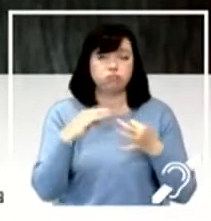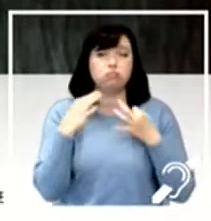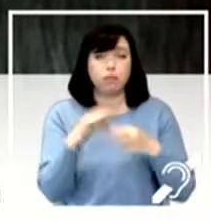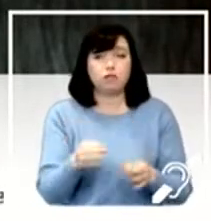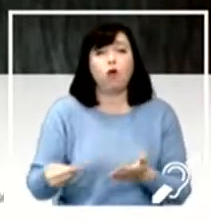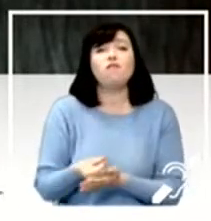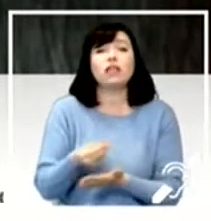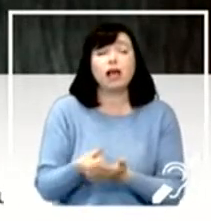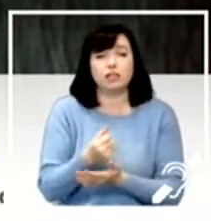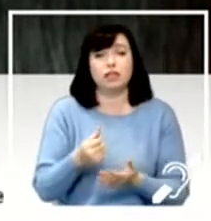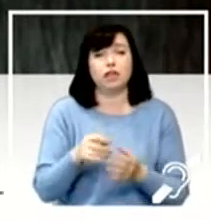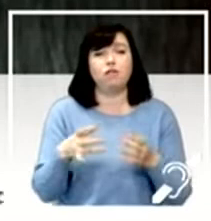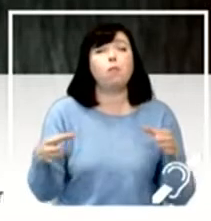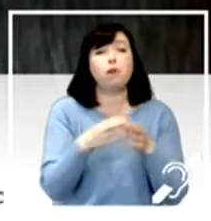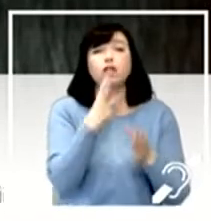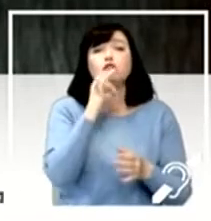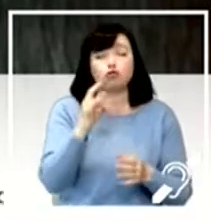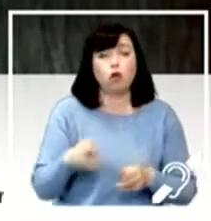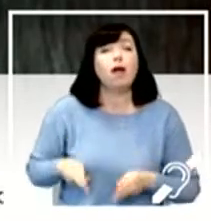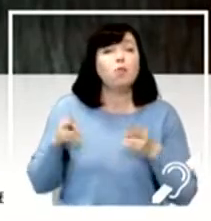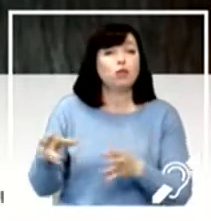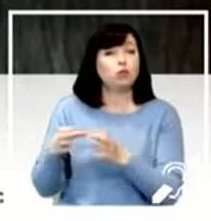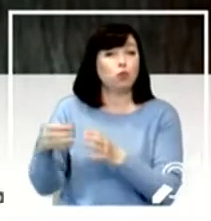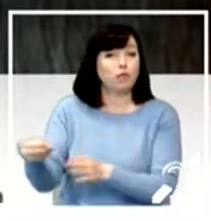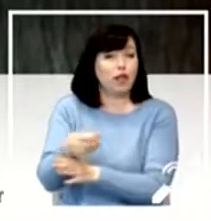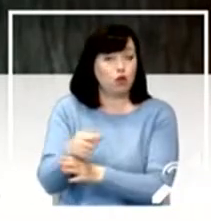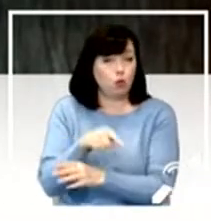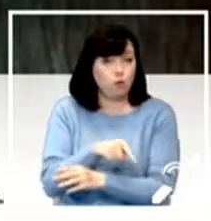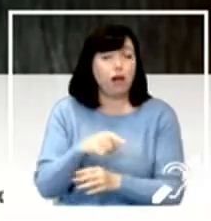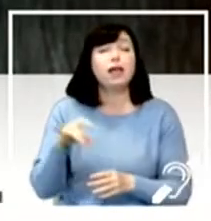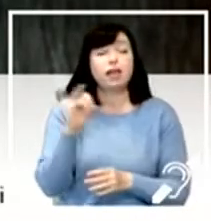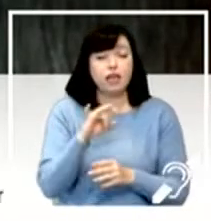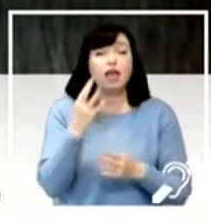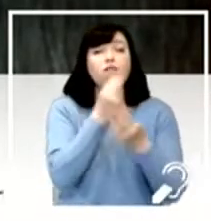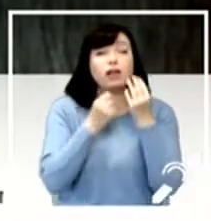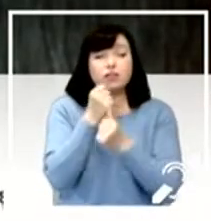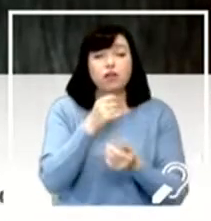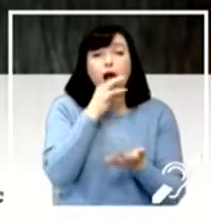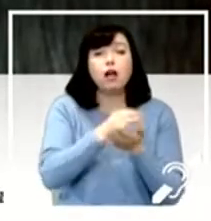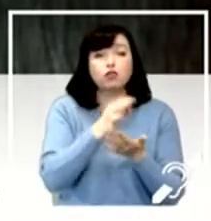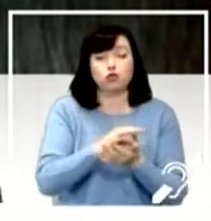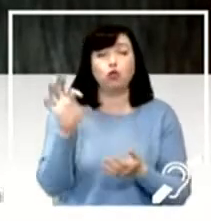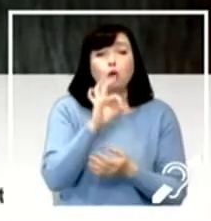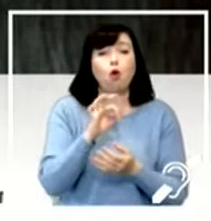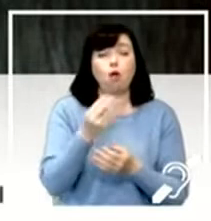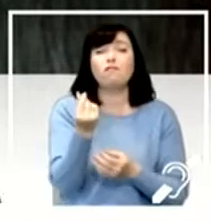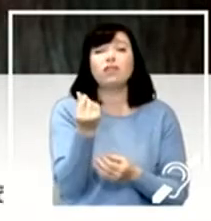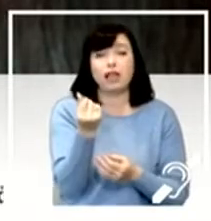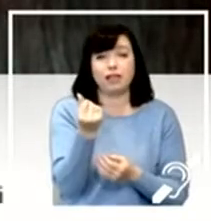finanțarea partidului Șor de către un grup criminal organizat și că a falsificat raportul privind